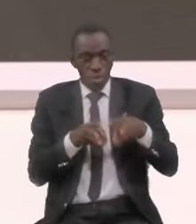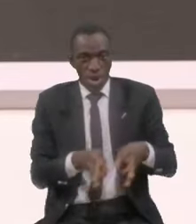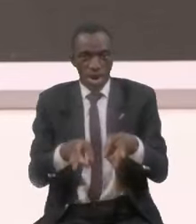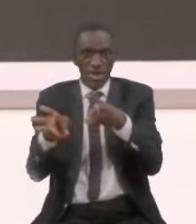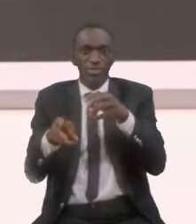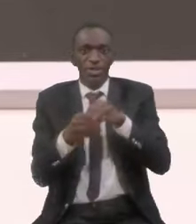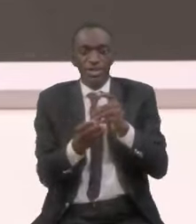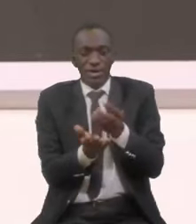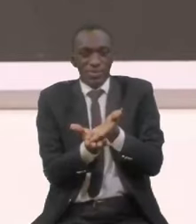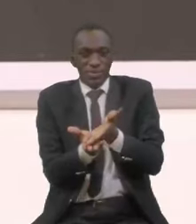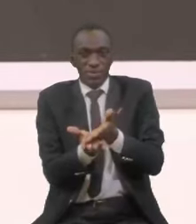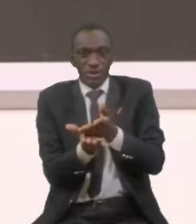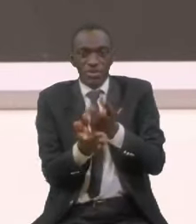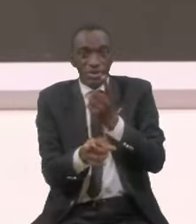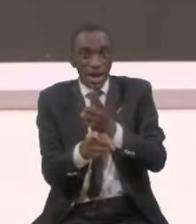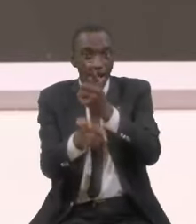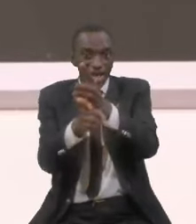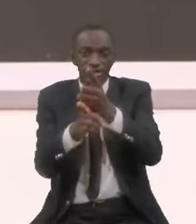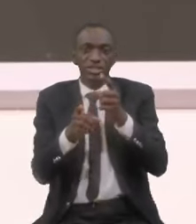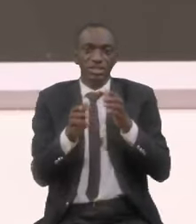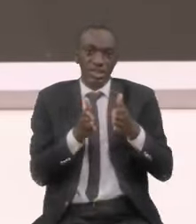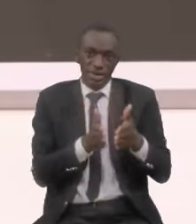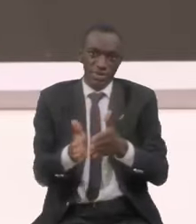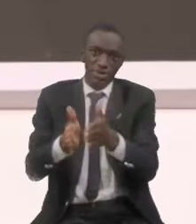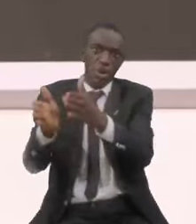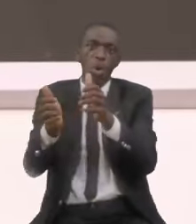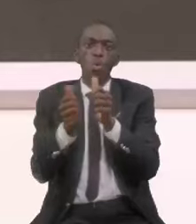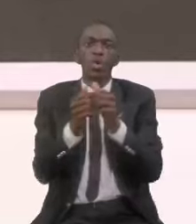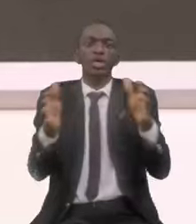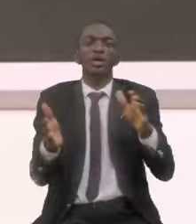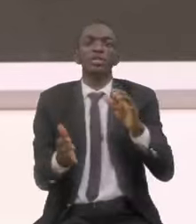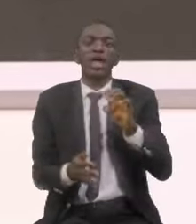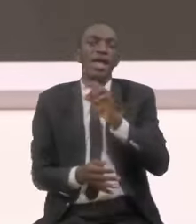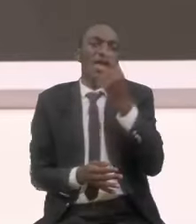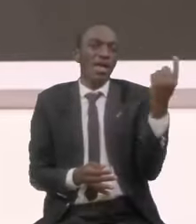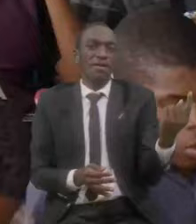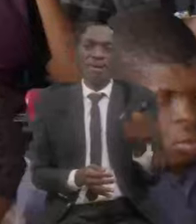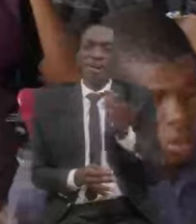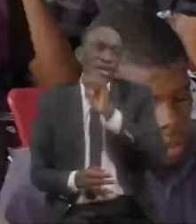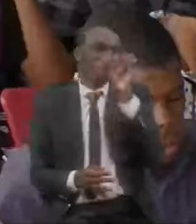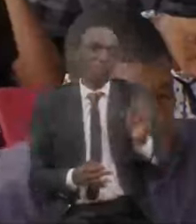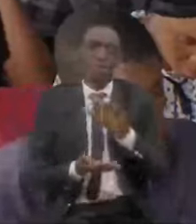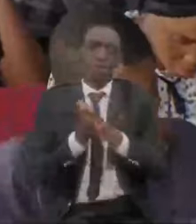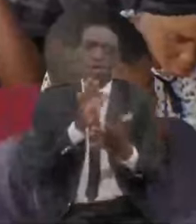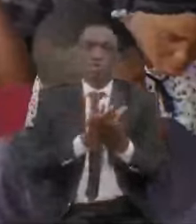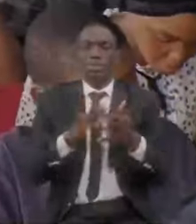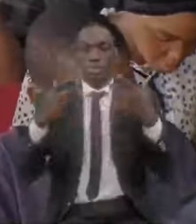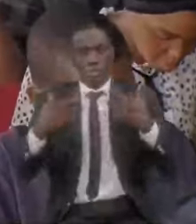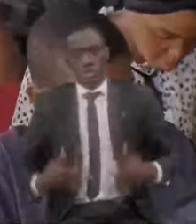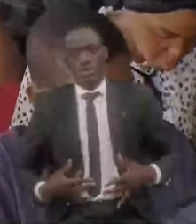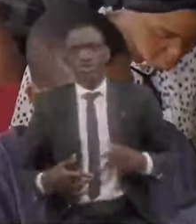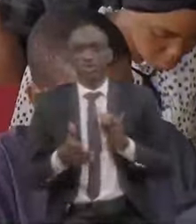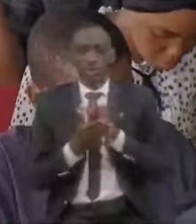allant dans la bonne direction sans être découragé. Ah, c'est toi, une nouvelle